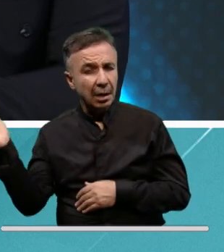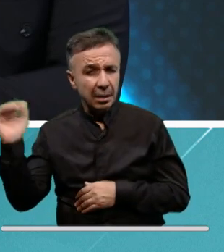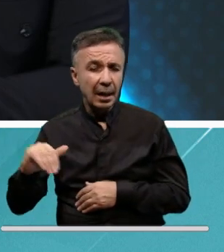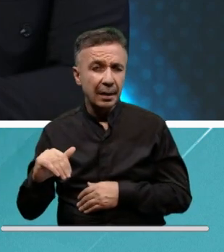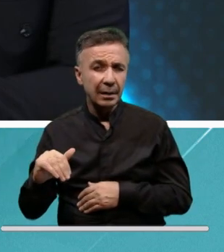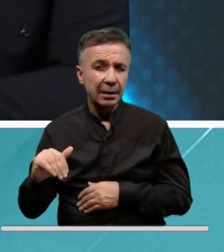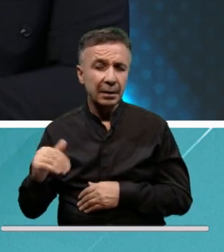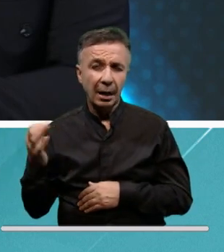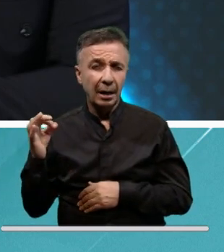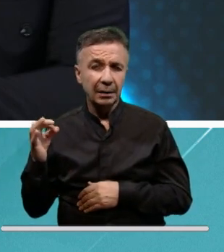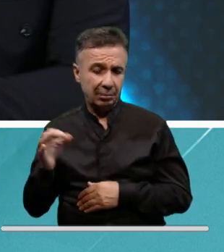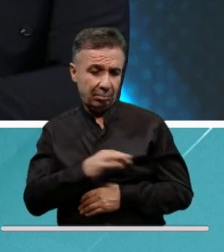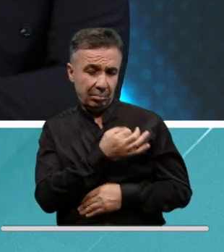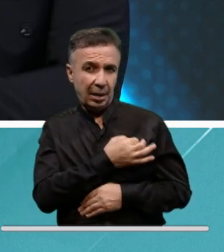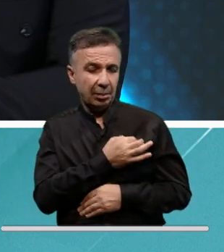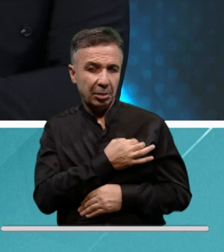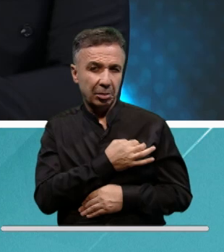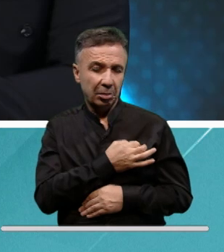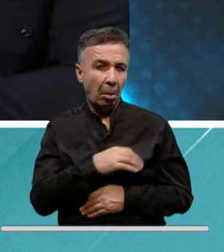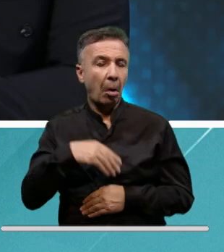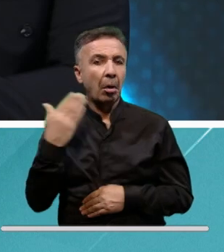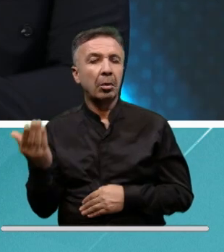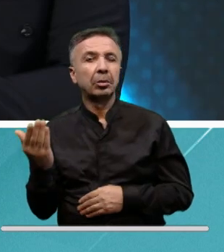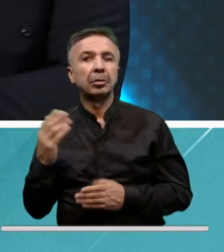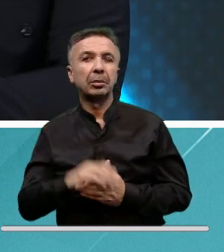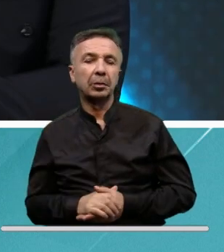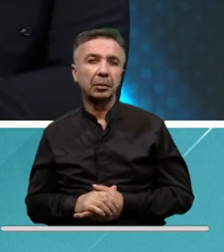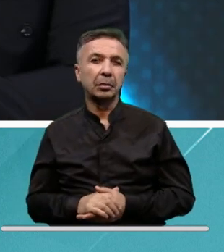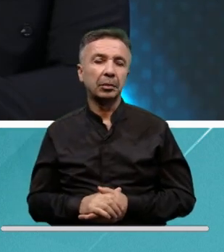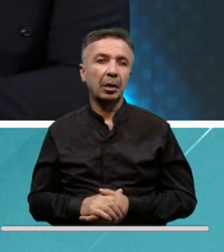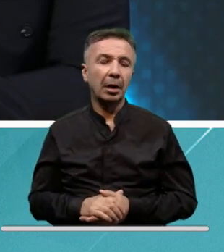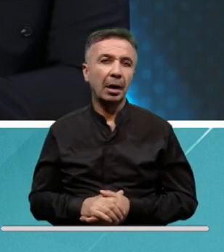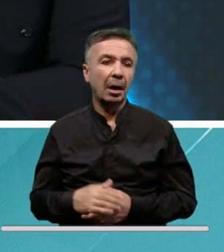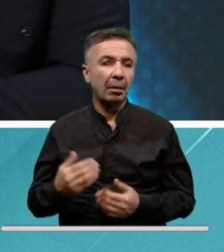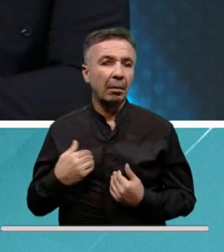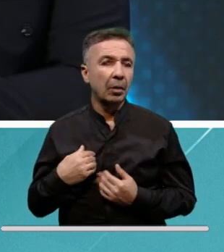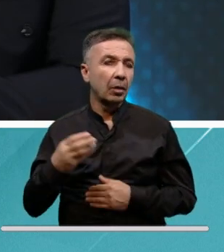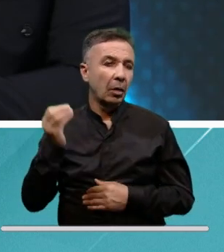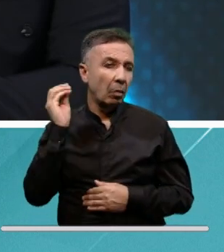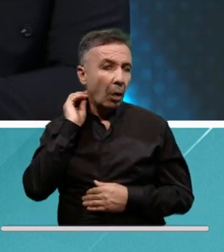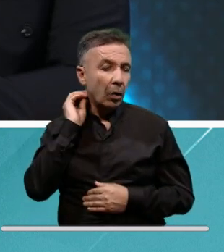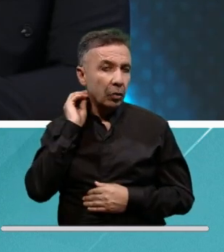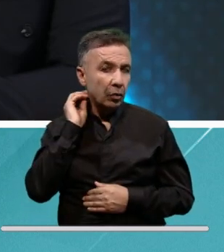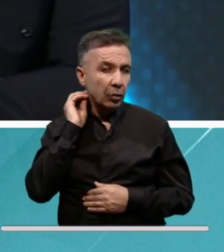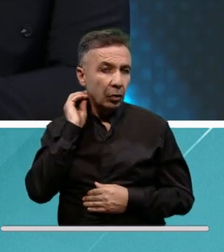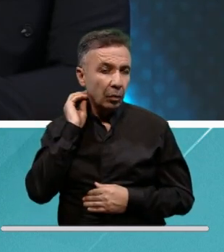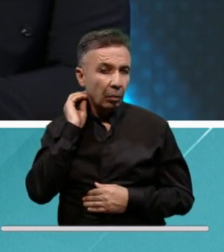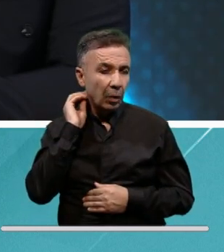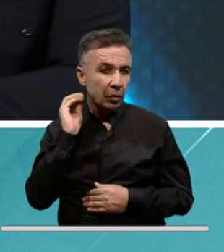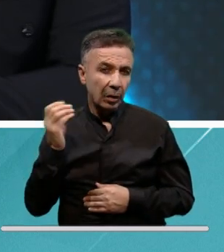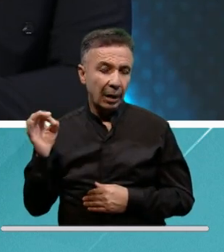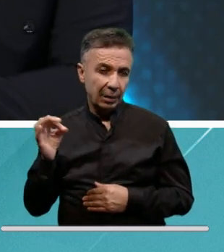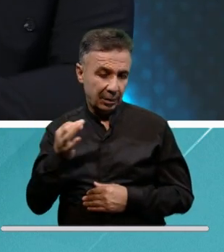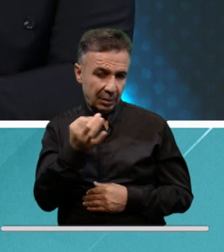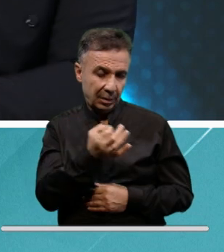taktınız oğluma kızıma Efendim sonra aklınızda Ben bunu borç verdim ben sizin Bor b mu